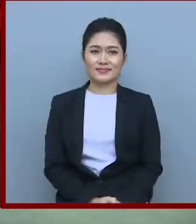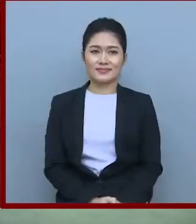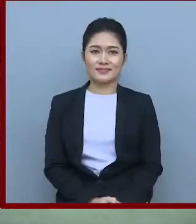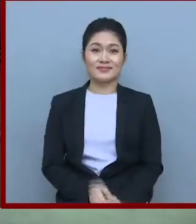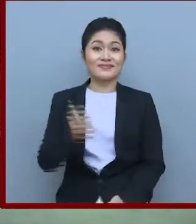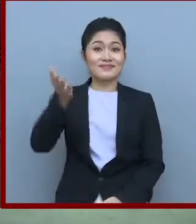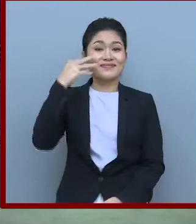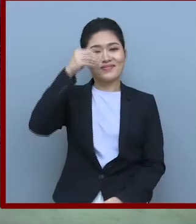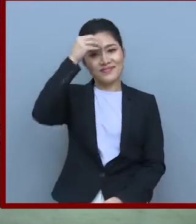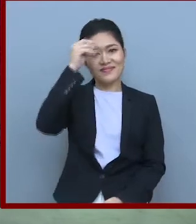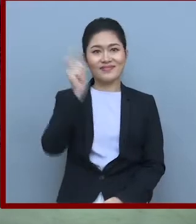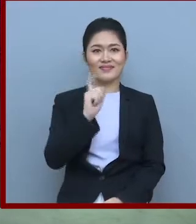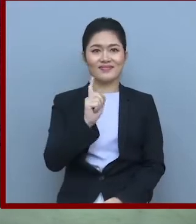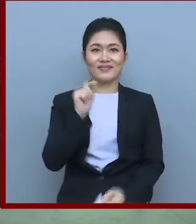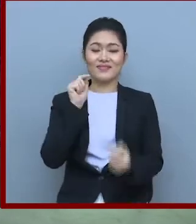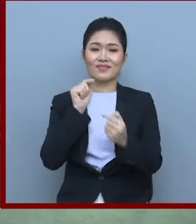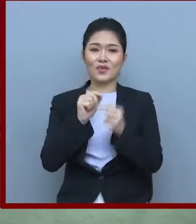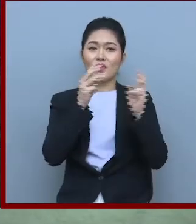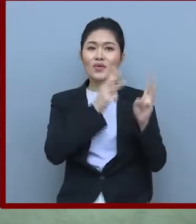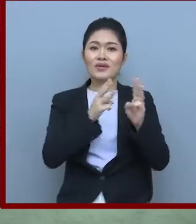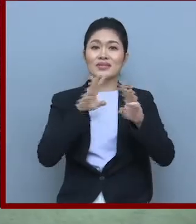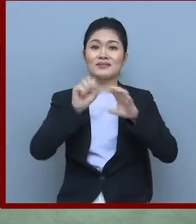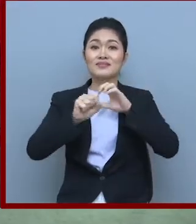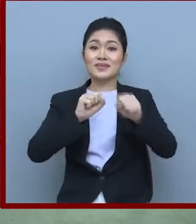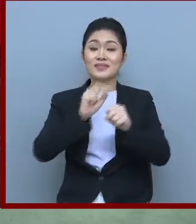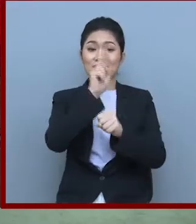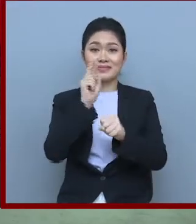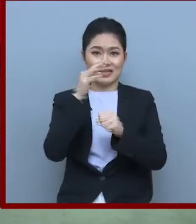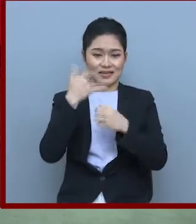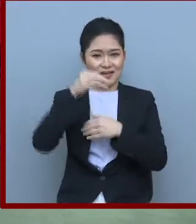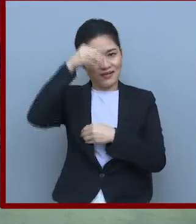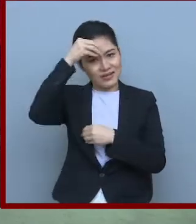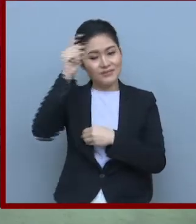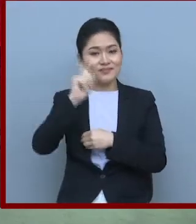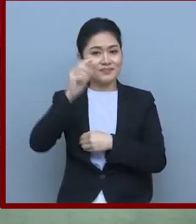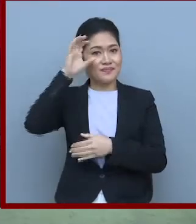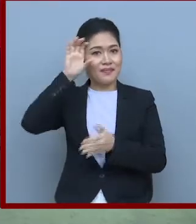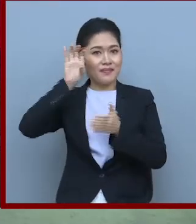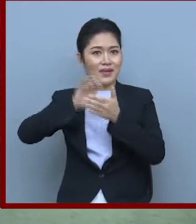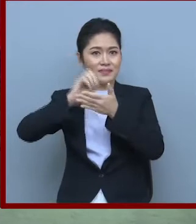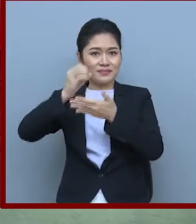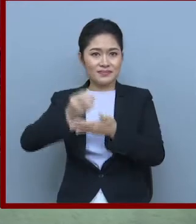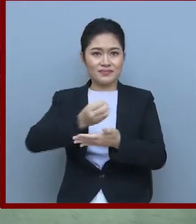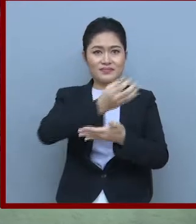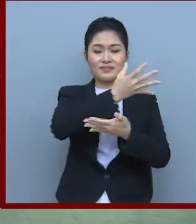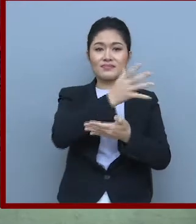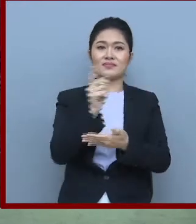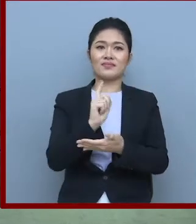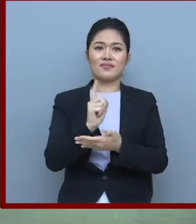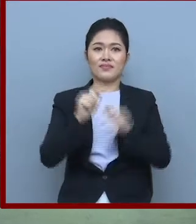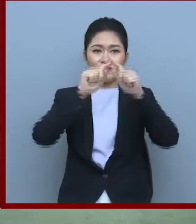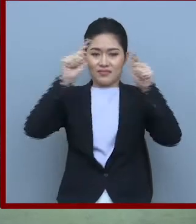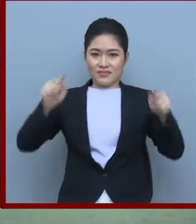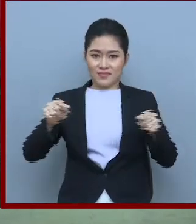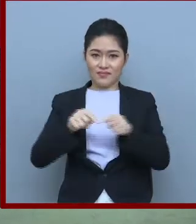ครับจากที่เราได้เรียนการใช้เซ็นเซอร์นะครับเพื่อส่งค่ามาในส่วนของตัว